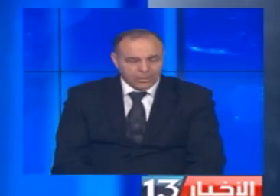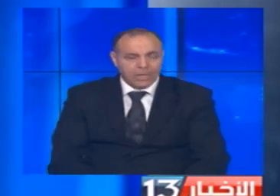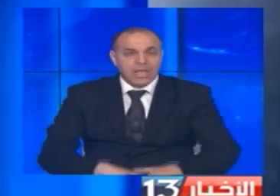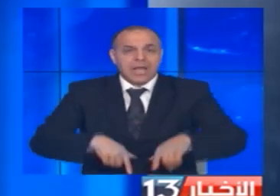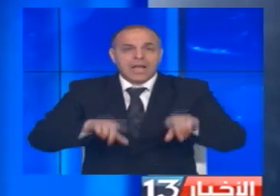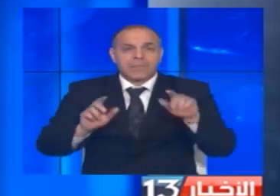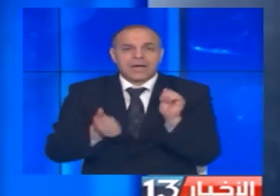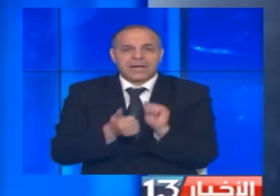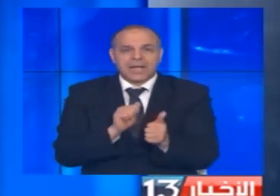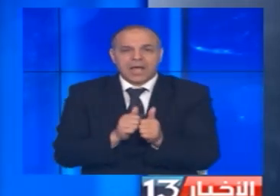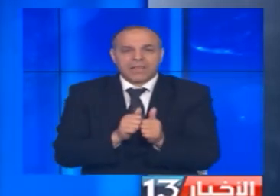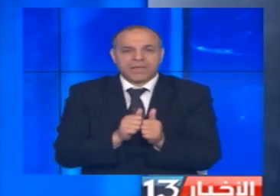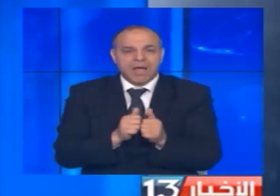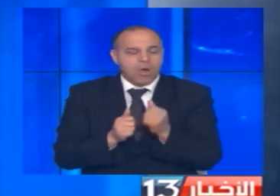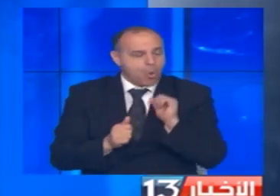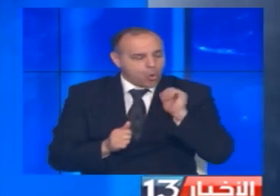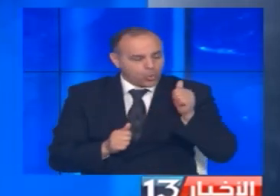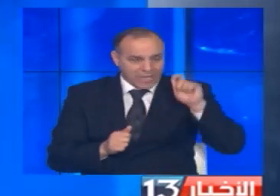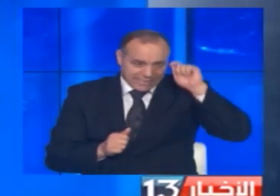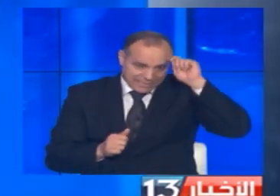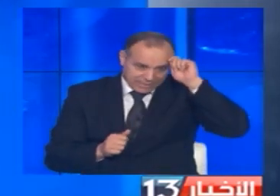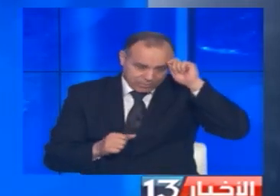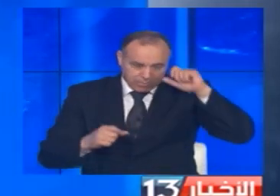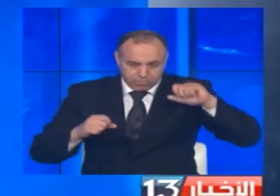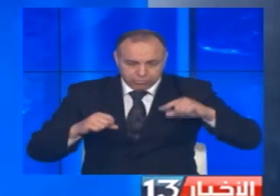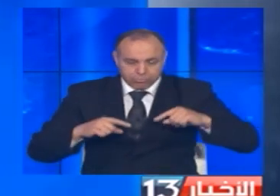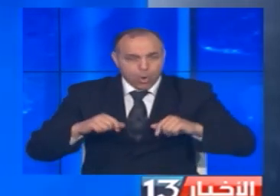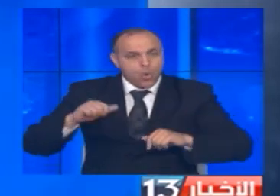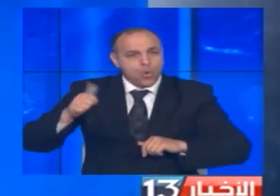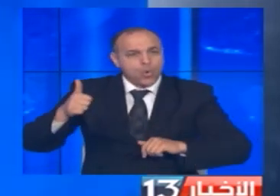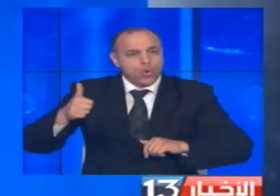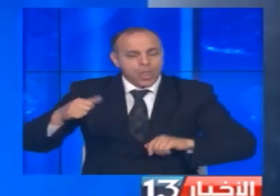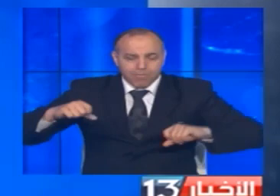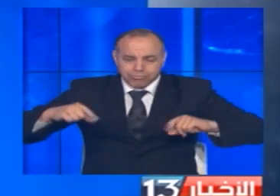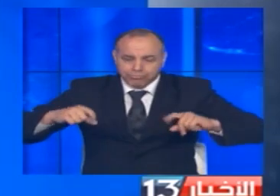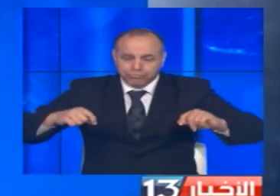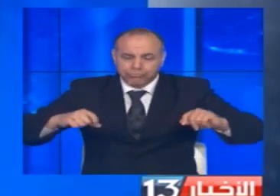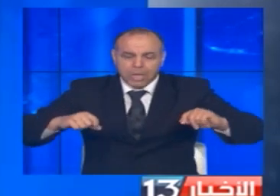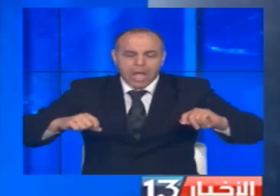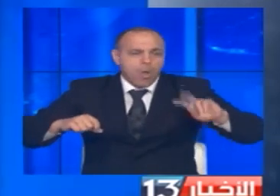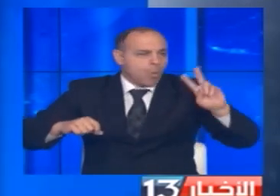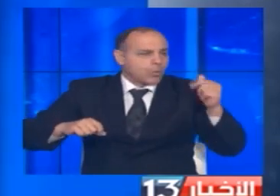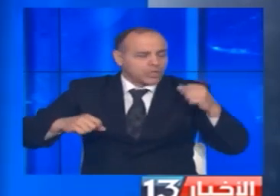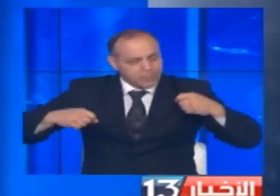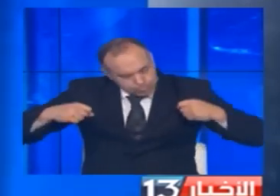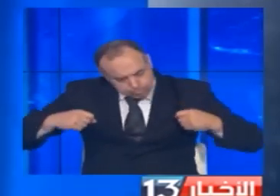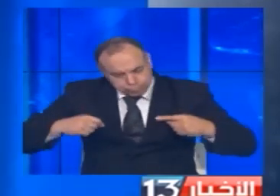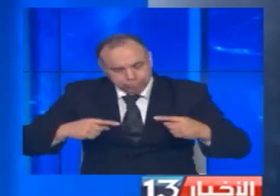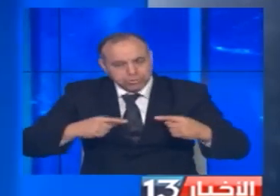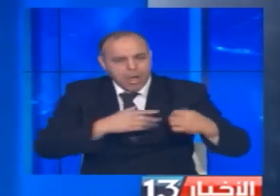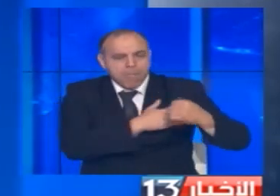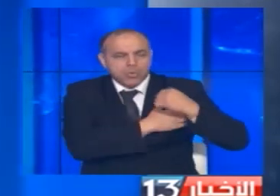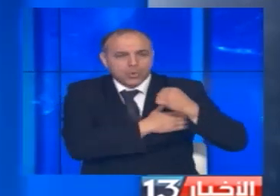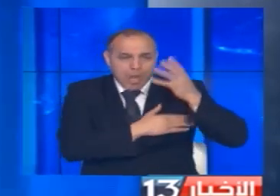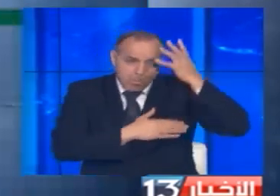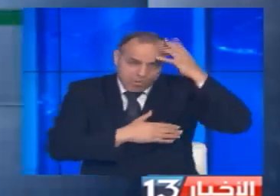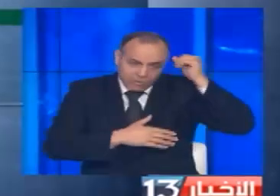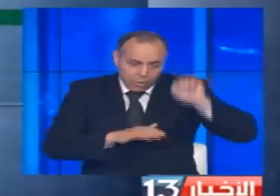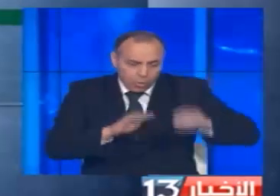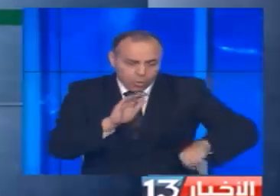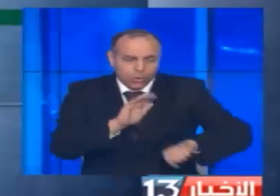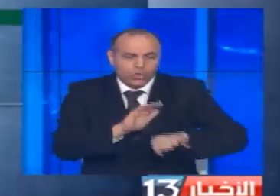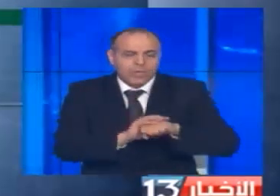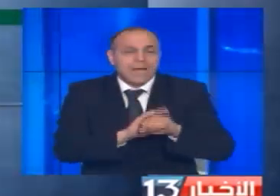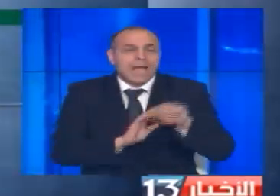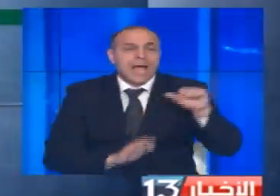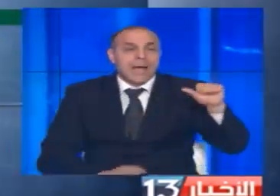في أخبار الرياضة، تدور غدا السبت الدفعة الأولى من مواجهات الجولة 21 من بطولة الرابطة المحترفة الأولى في